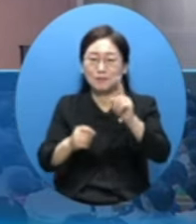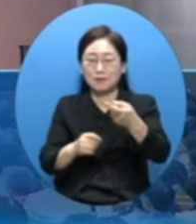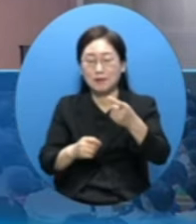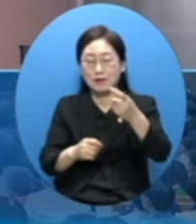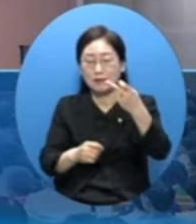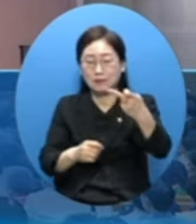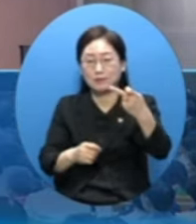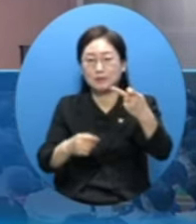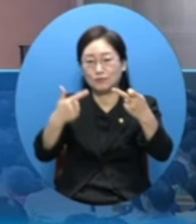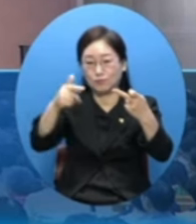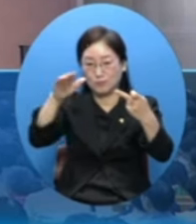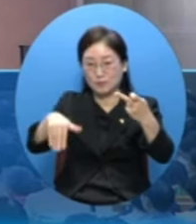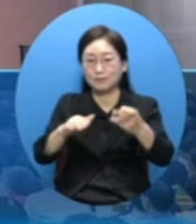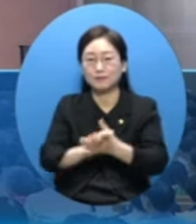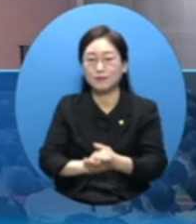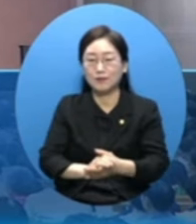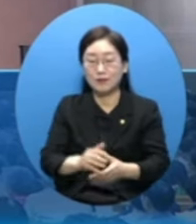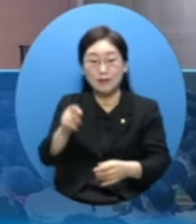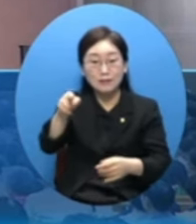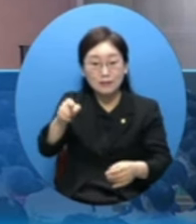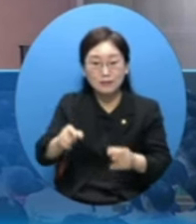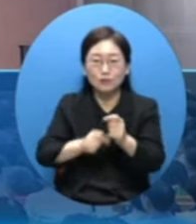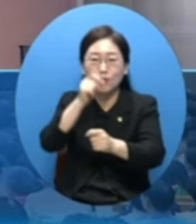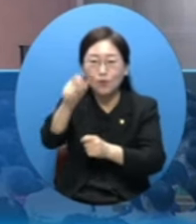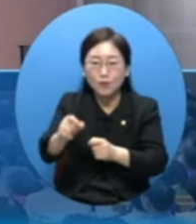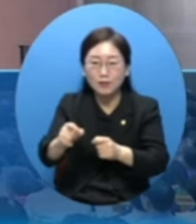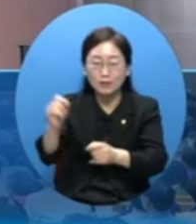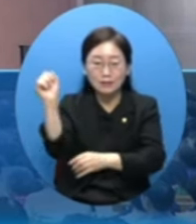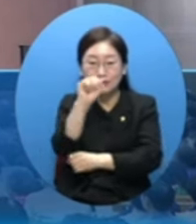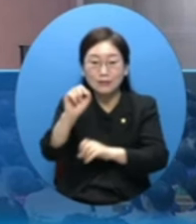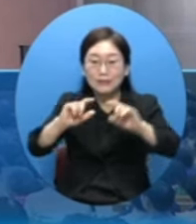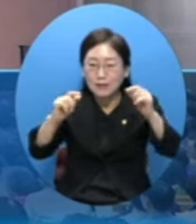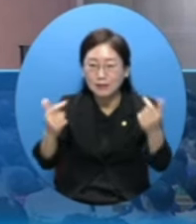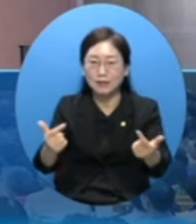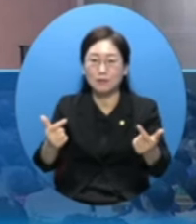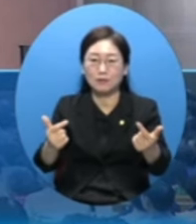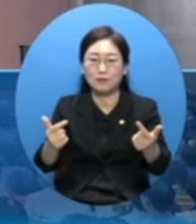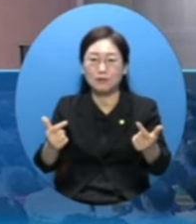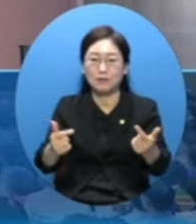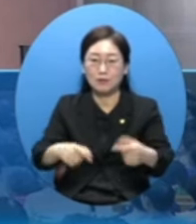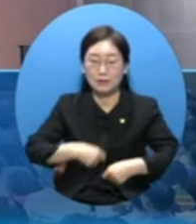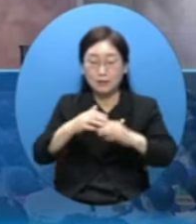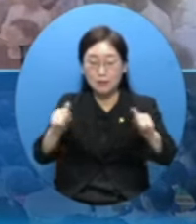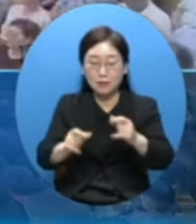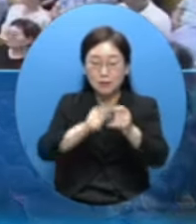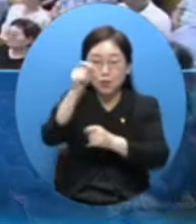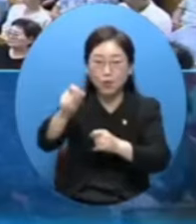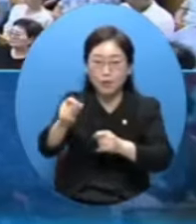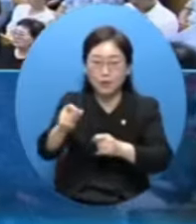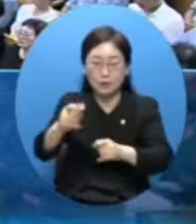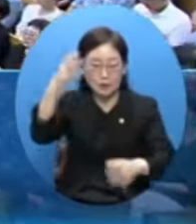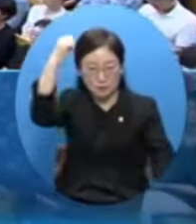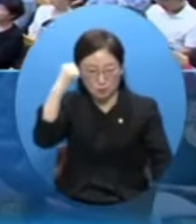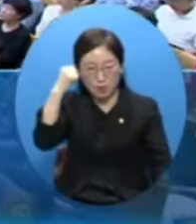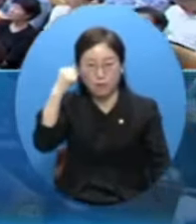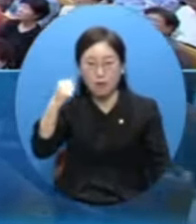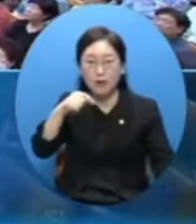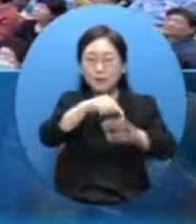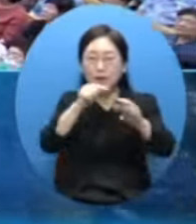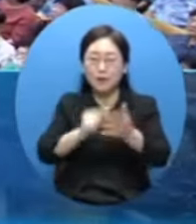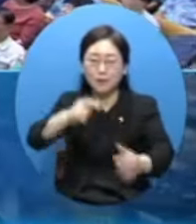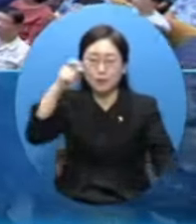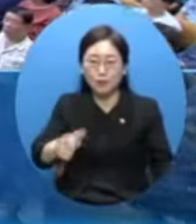112편 6절 8절에입니다 그는 영원히 흔들리지 아니함이여 의은 영원히 기억 되리로다 그의 마음이